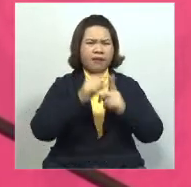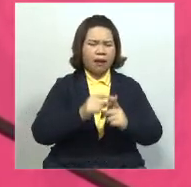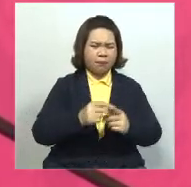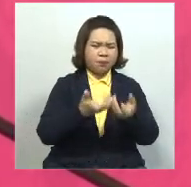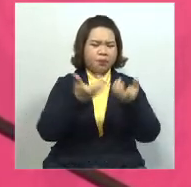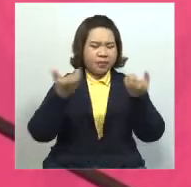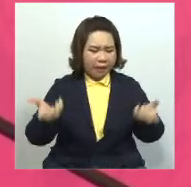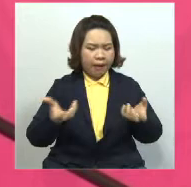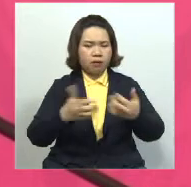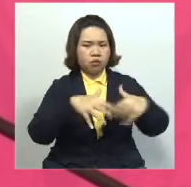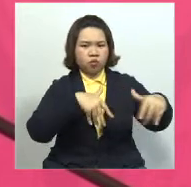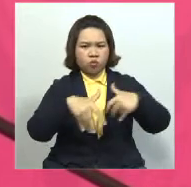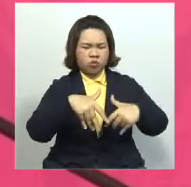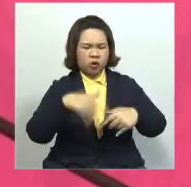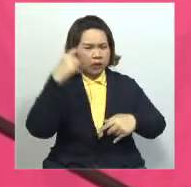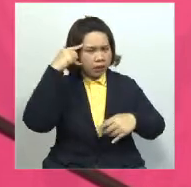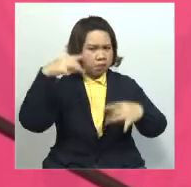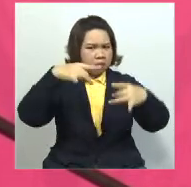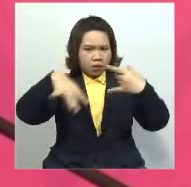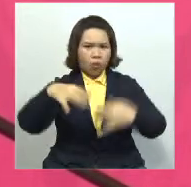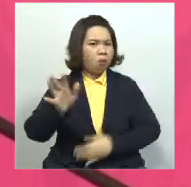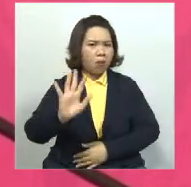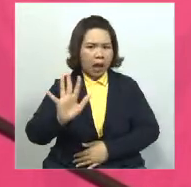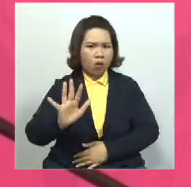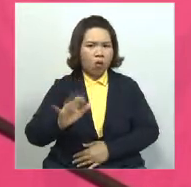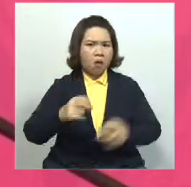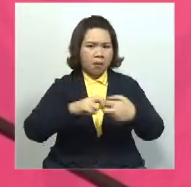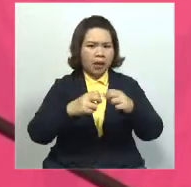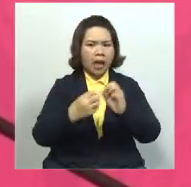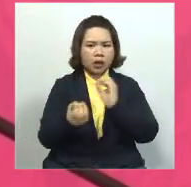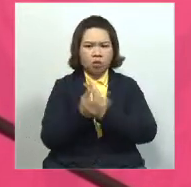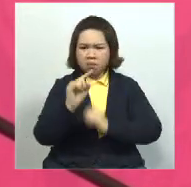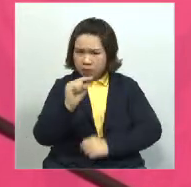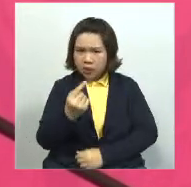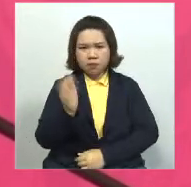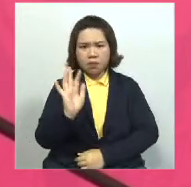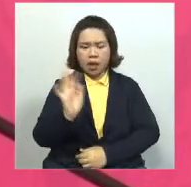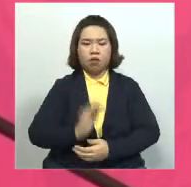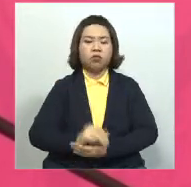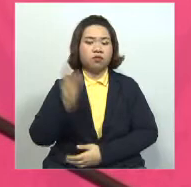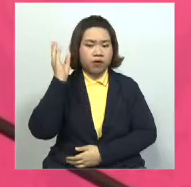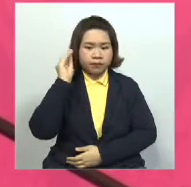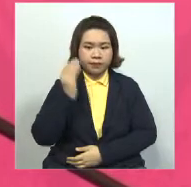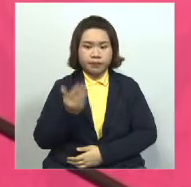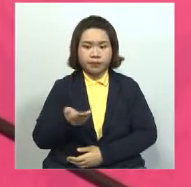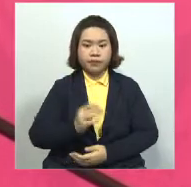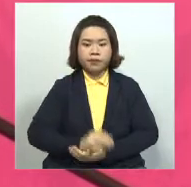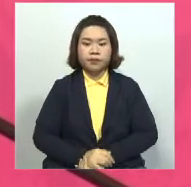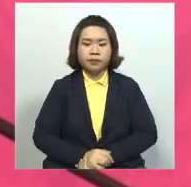แบ่งแยกประชาชนให้เกิดความเข้าใจผิดและเกิดความไม่สงบในบ้านเมืองขึ้นอีกไปฟังเสียงท่านผบ.ทบ.ครับ